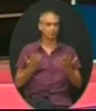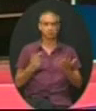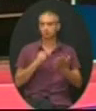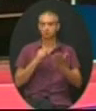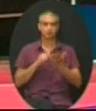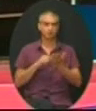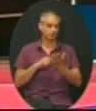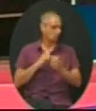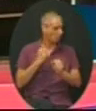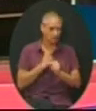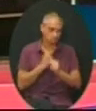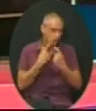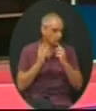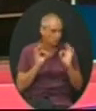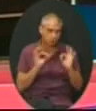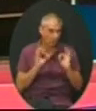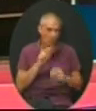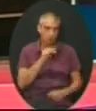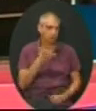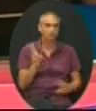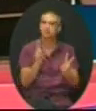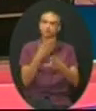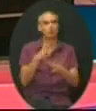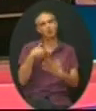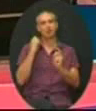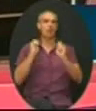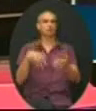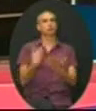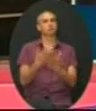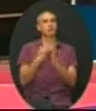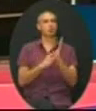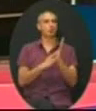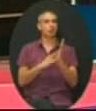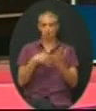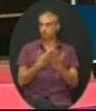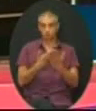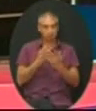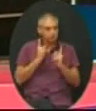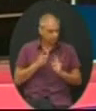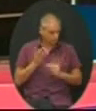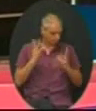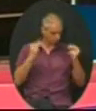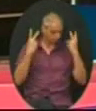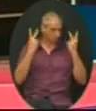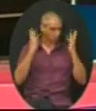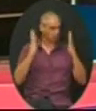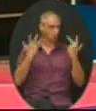כי לא נעשה שום דיון לגבי העניין. זאת אומרת, אי אפשר להרגיש הצעת חוק, שהיא הצעת חוק שצריך באמת היא